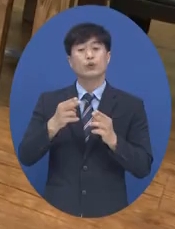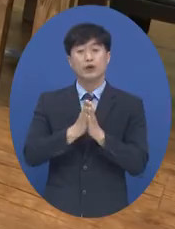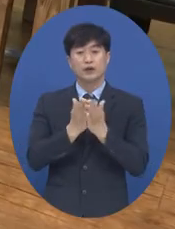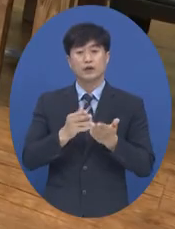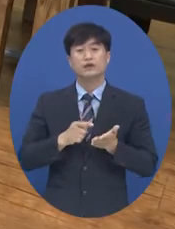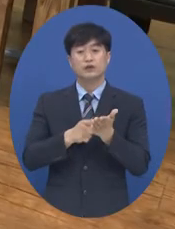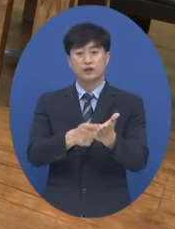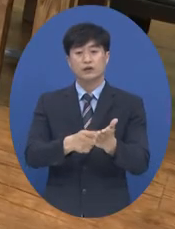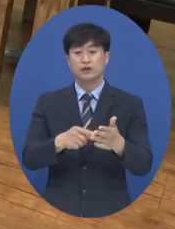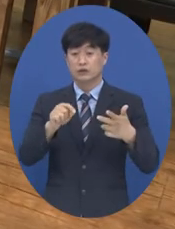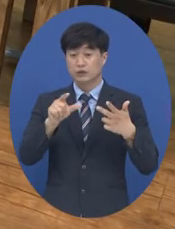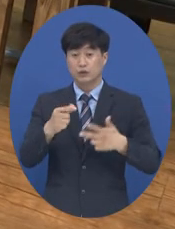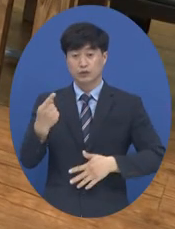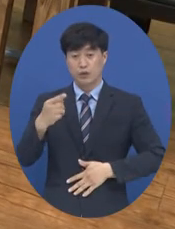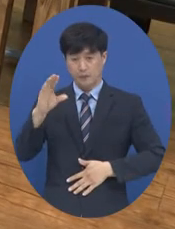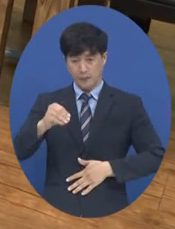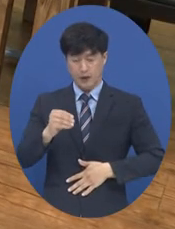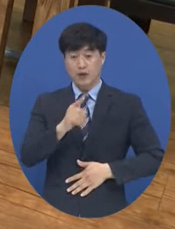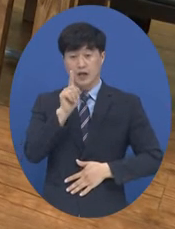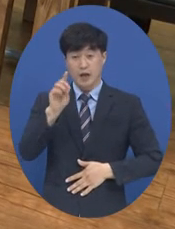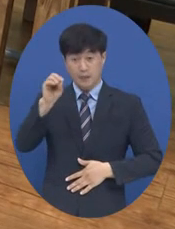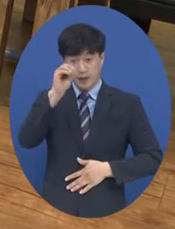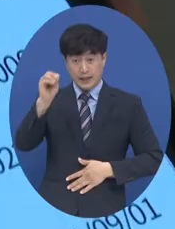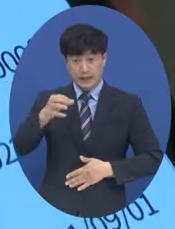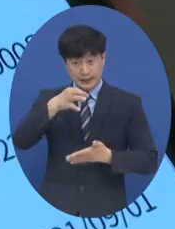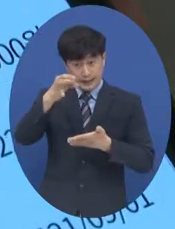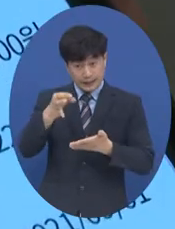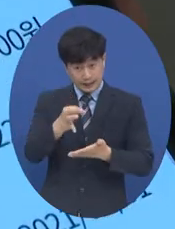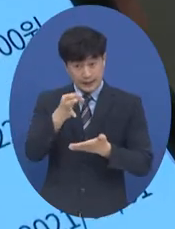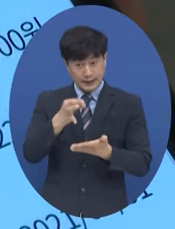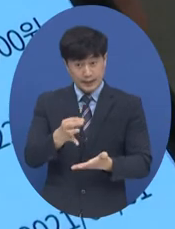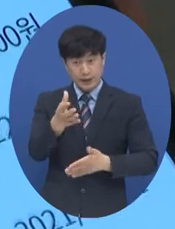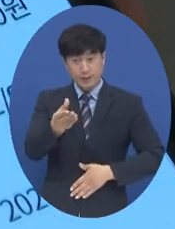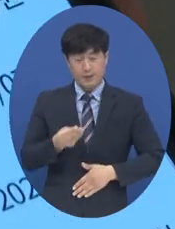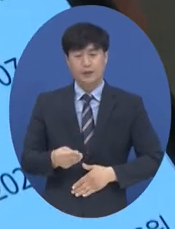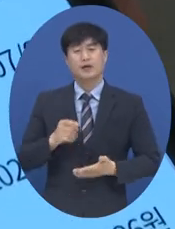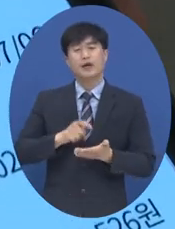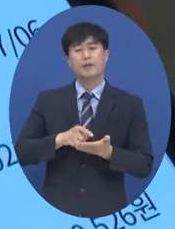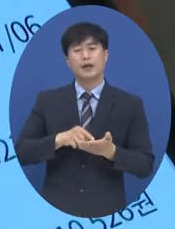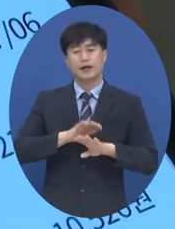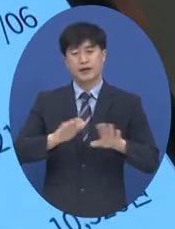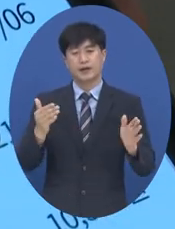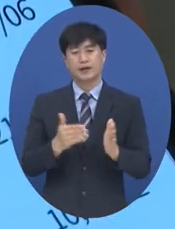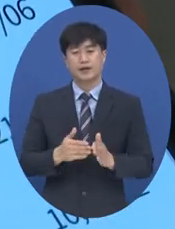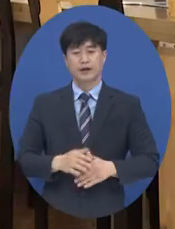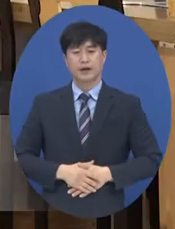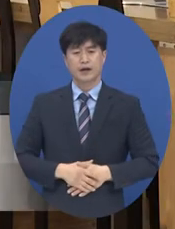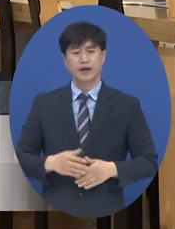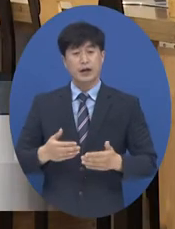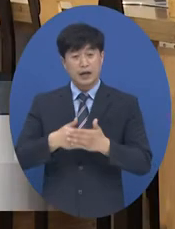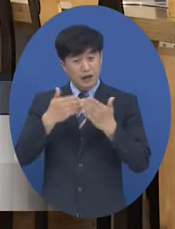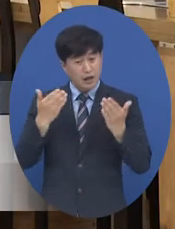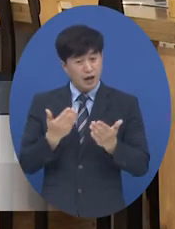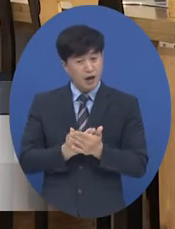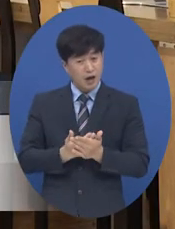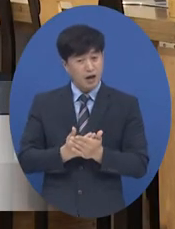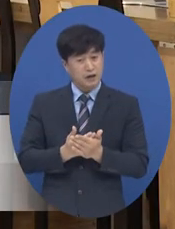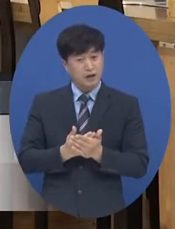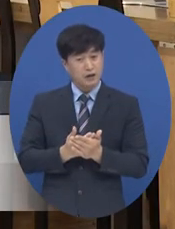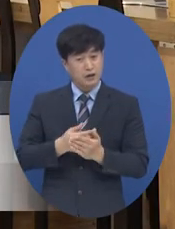신청했습니다. 지난 7월 1천만 원을 1%대의 낮은 금리로 대출을 받아 급한 불을 껐습니다. 다들